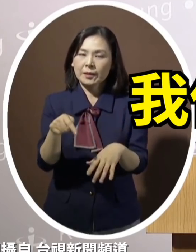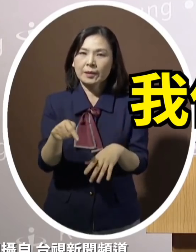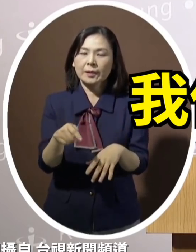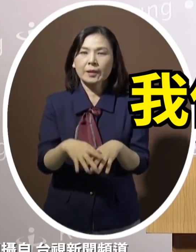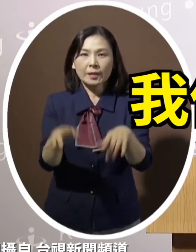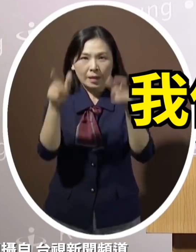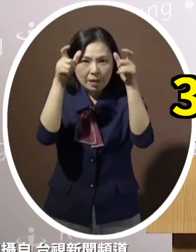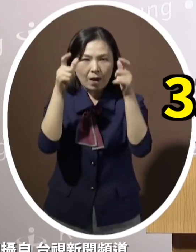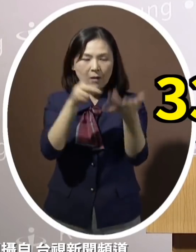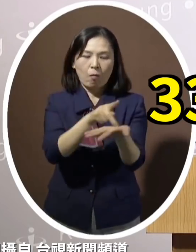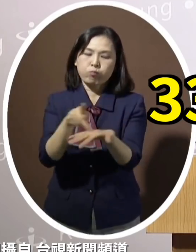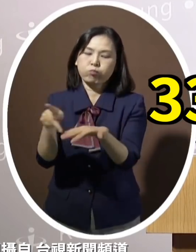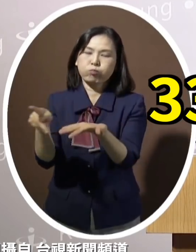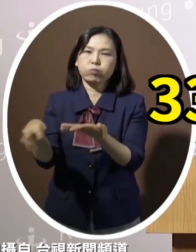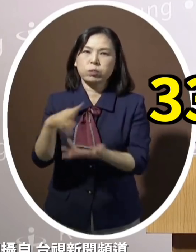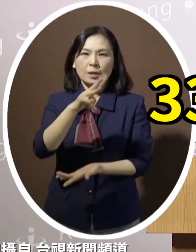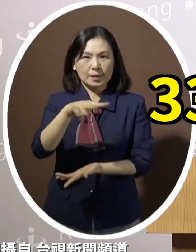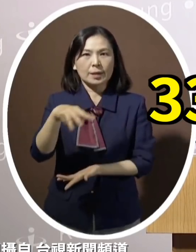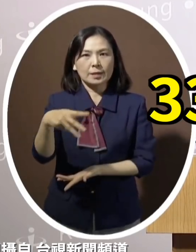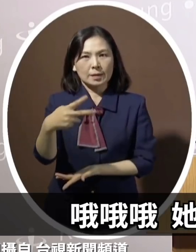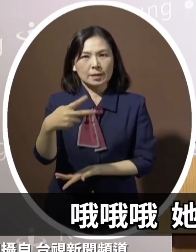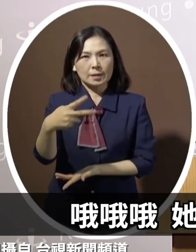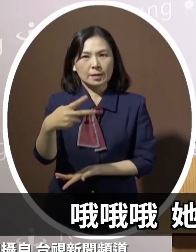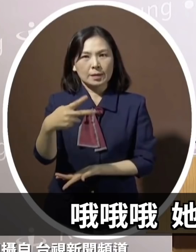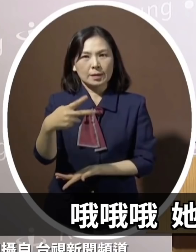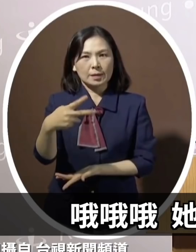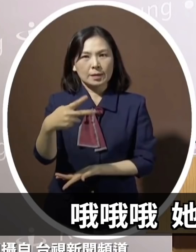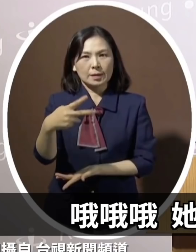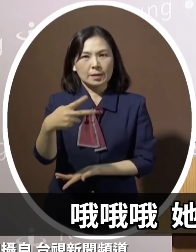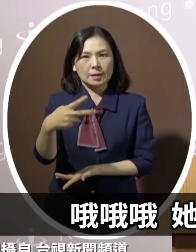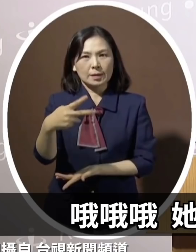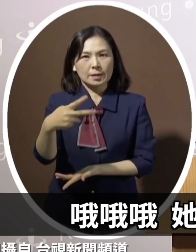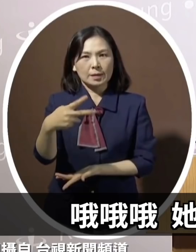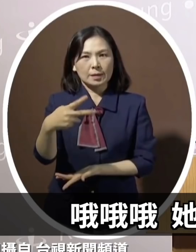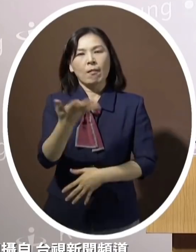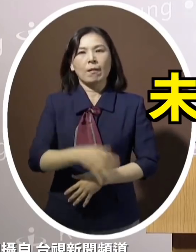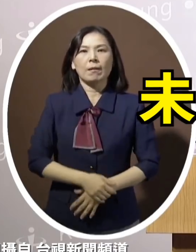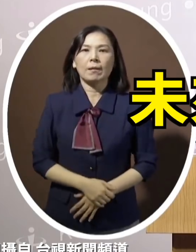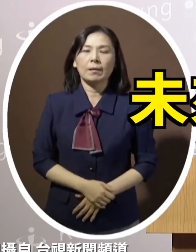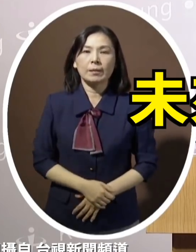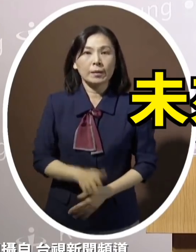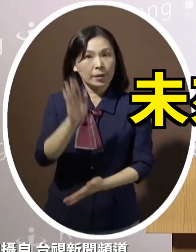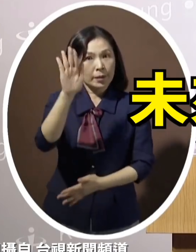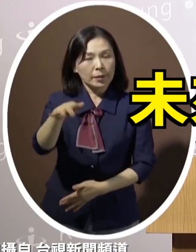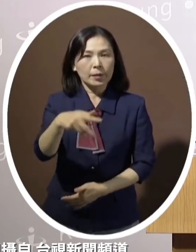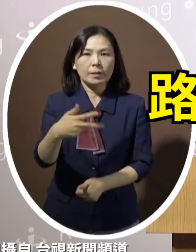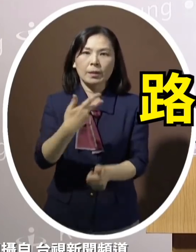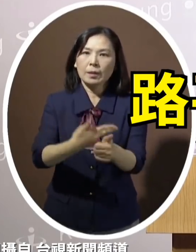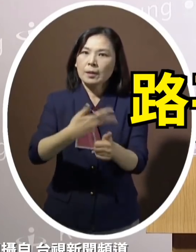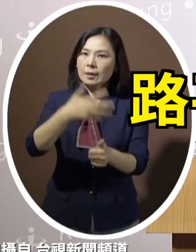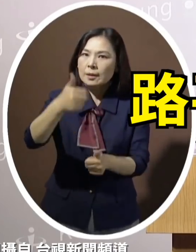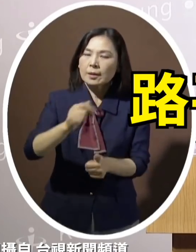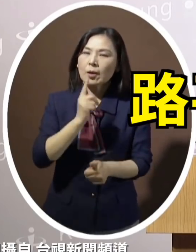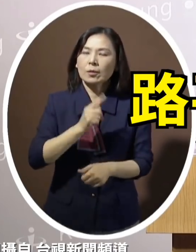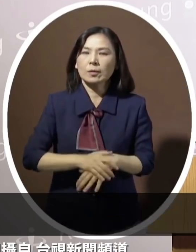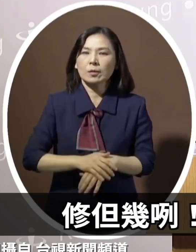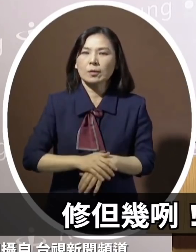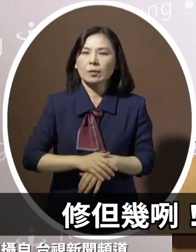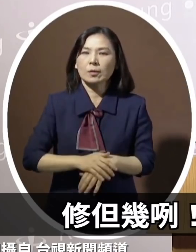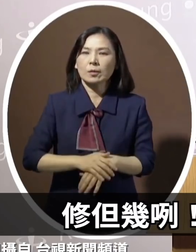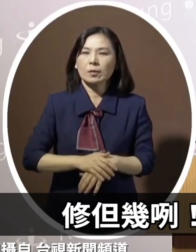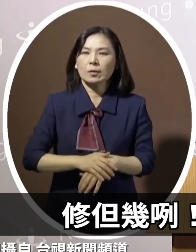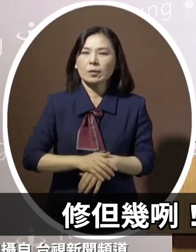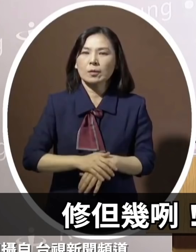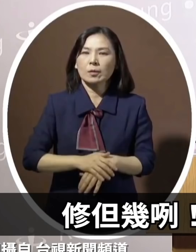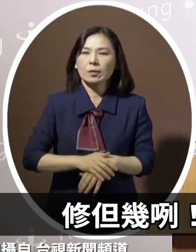高雄有负债3300亿的问题。 他一个打太极又把话题拉回去了。 未来理事长讲的陆平灯亮水沟通，